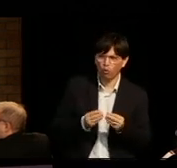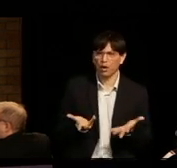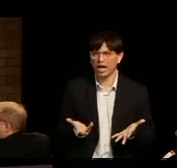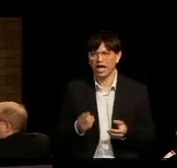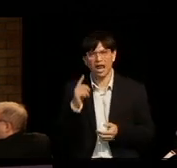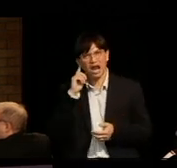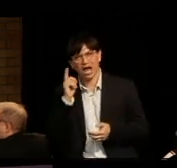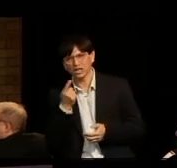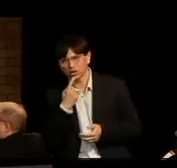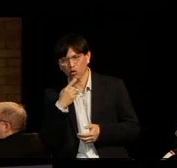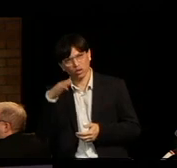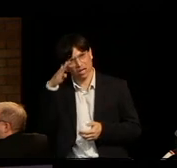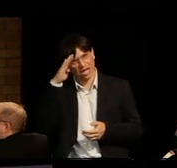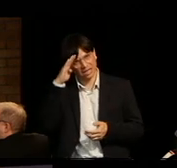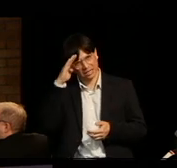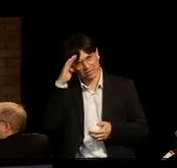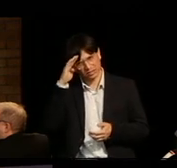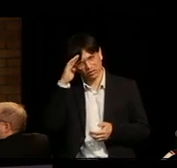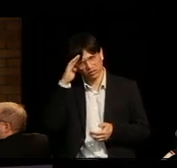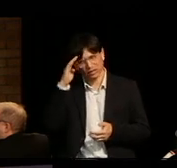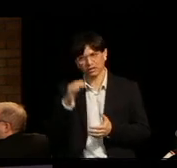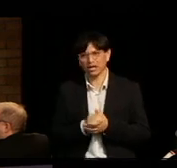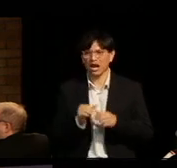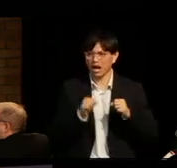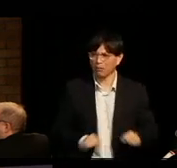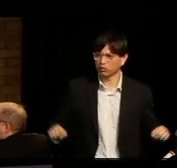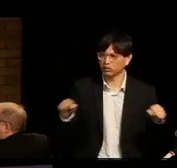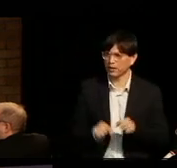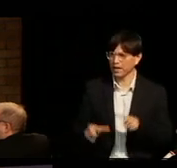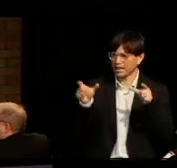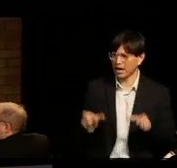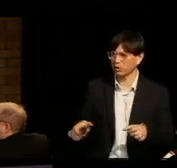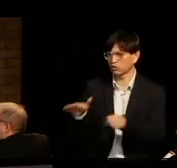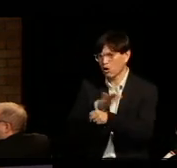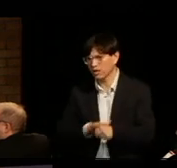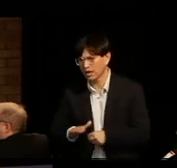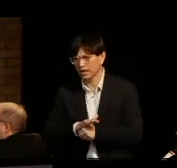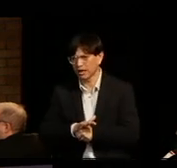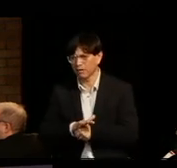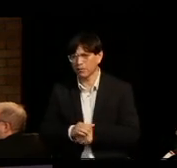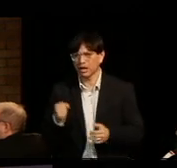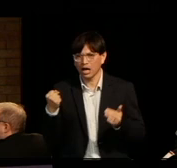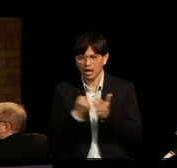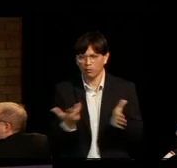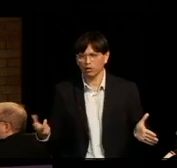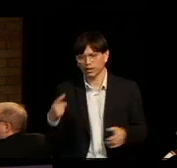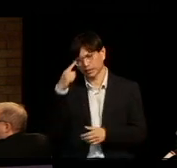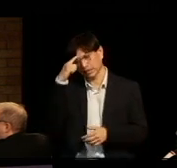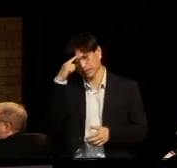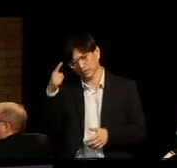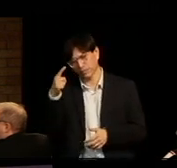a volte con particolare attenzione anche secondo la possibilità del singolo e di quella famiglia ed è importante saper